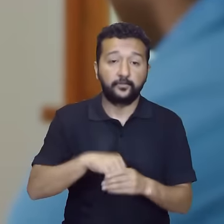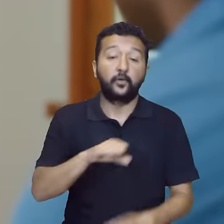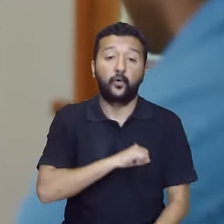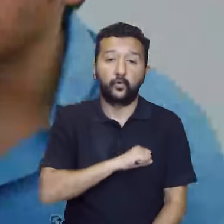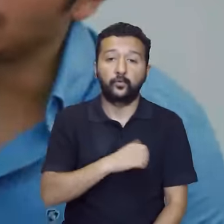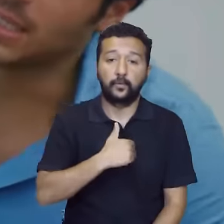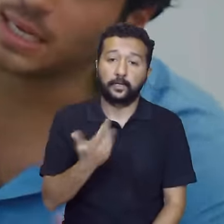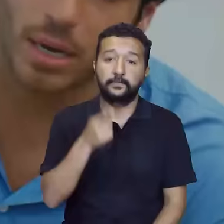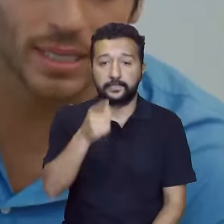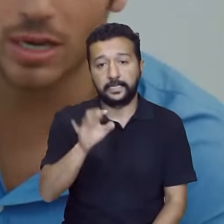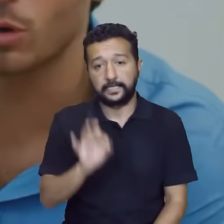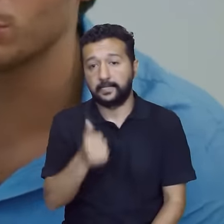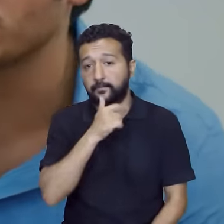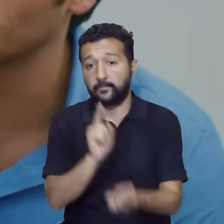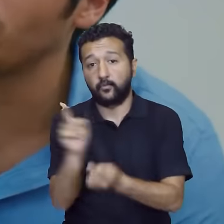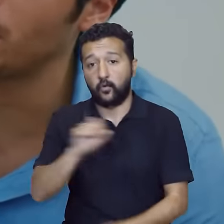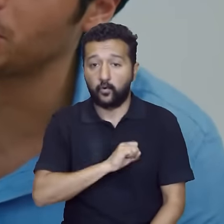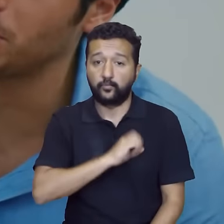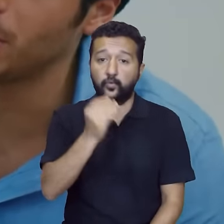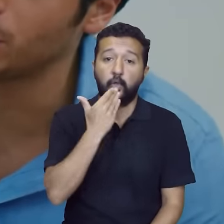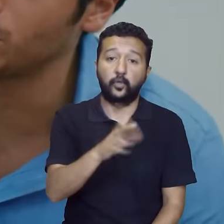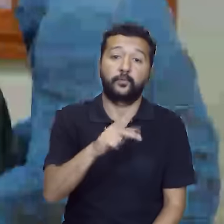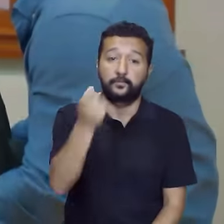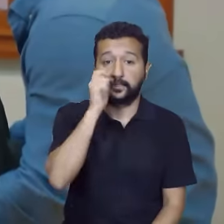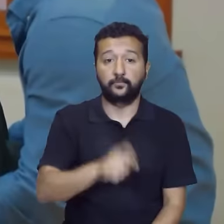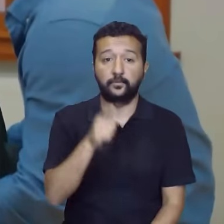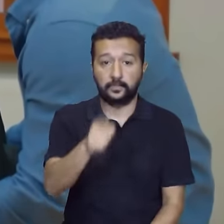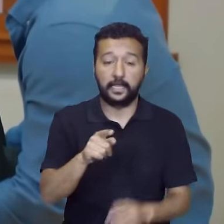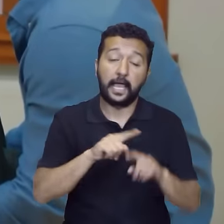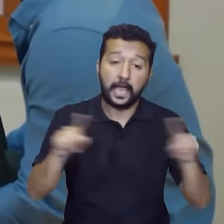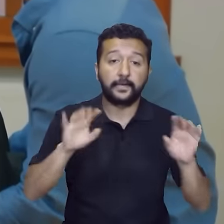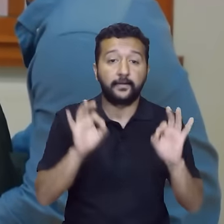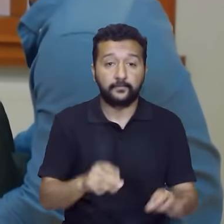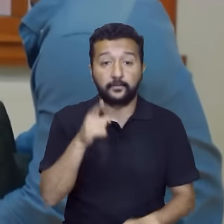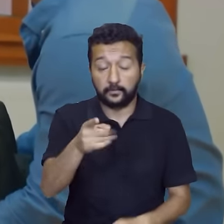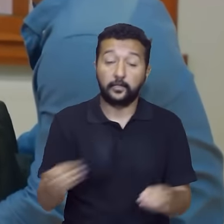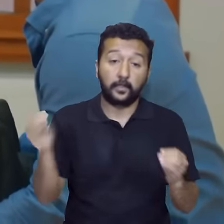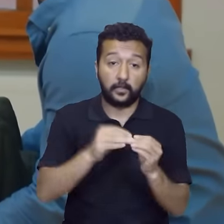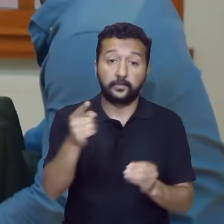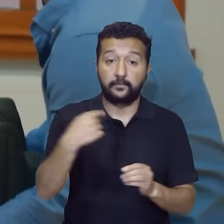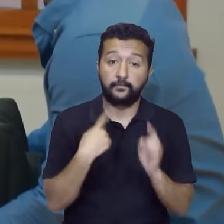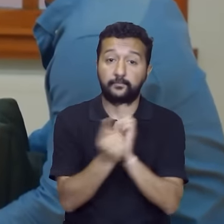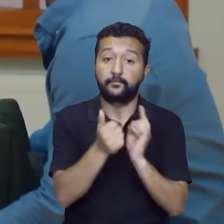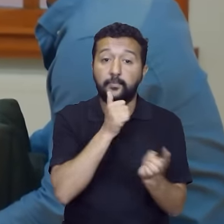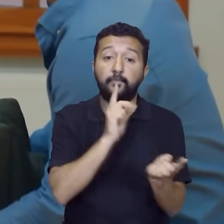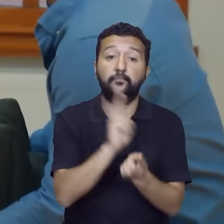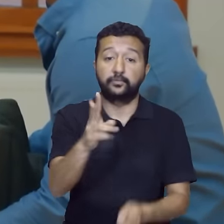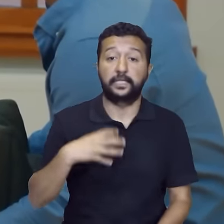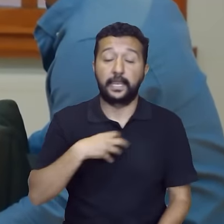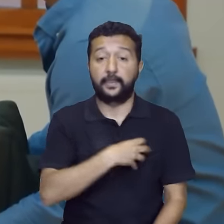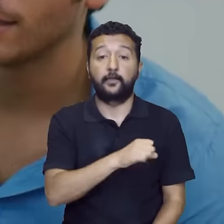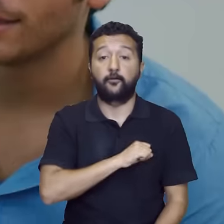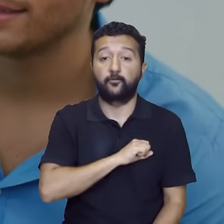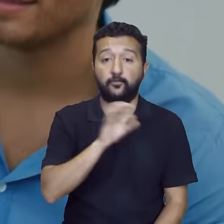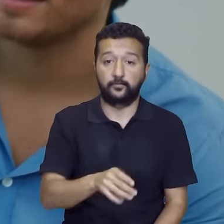kaybetmekten korktum. Ama sen sanki babandan korkmuşum da söyleyememişim gibi davranıyorsun. Hayır efendim, daha da kötüsü sen benim babamdan değil, kendi